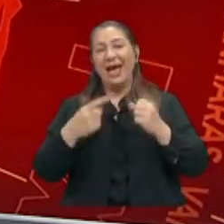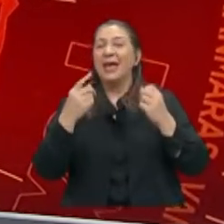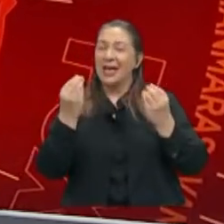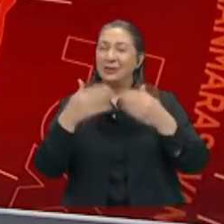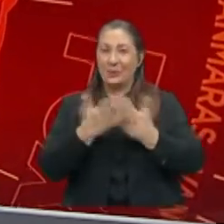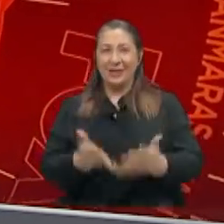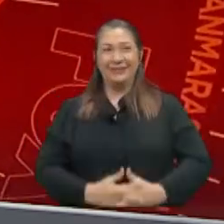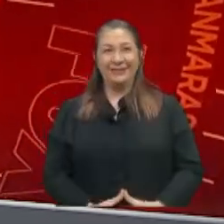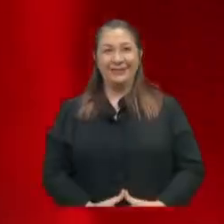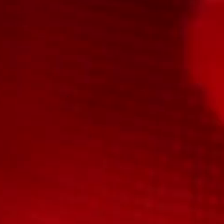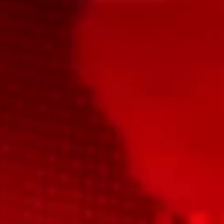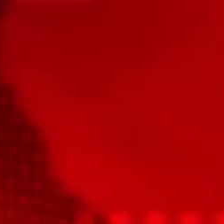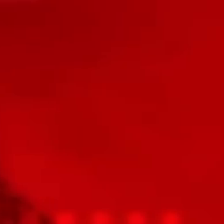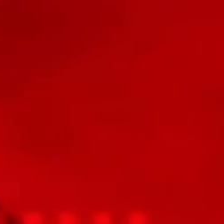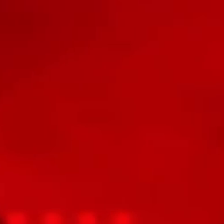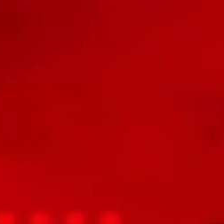akşamlar. Mevlana'ya